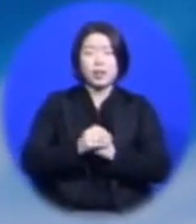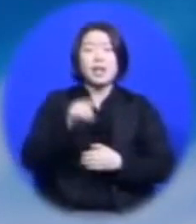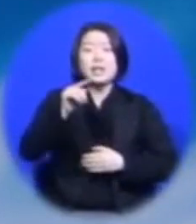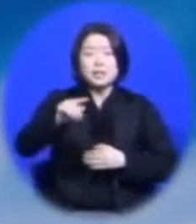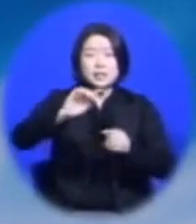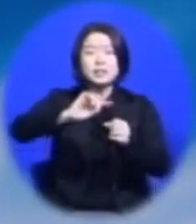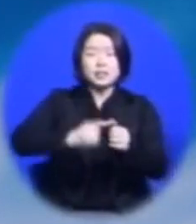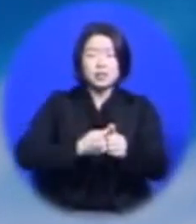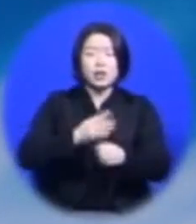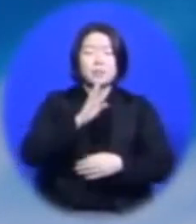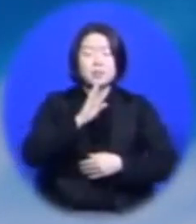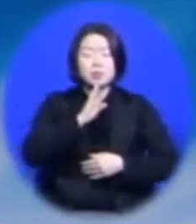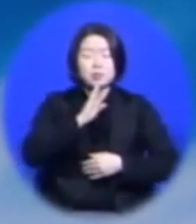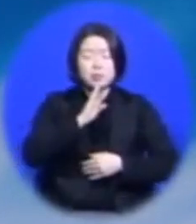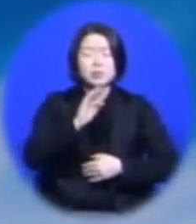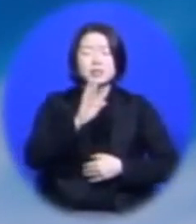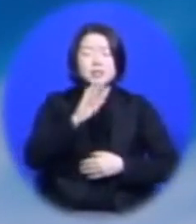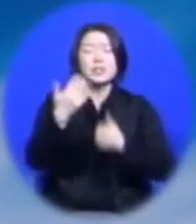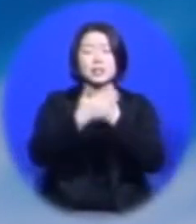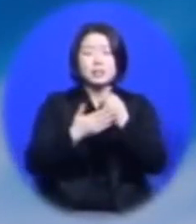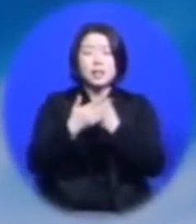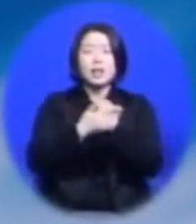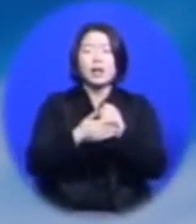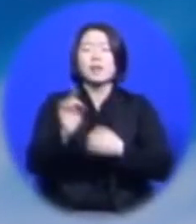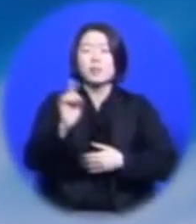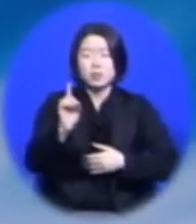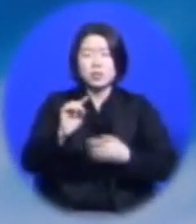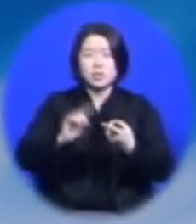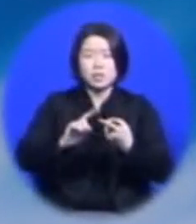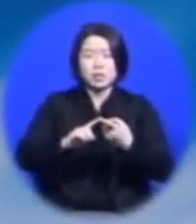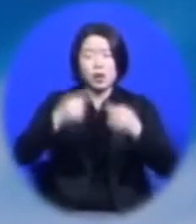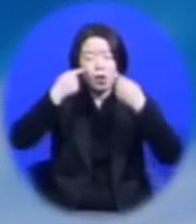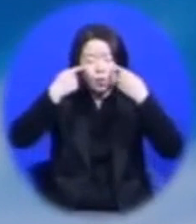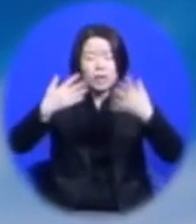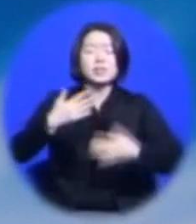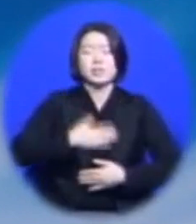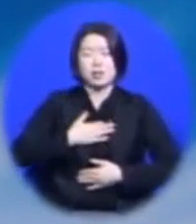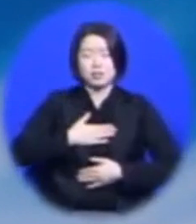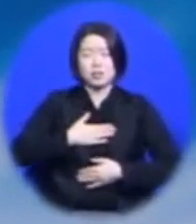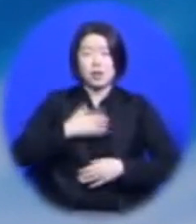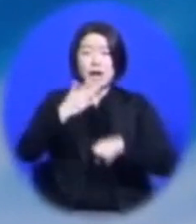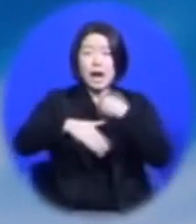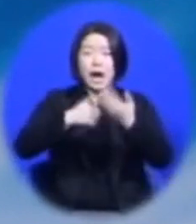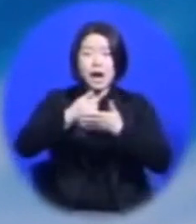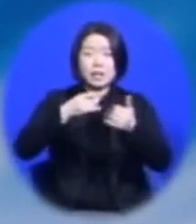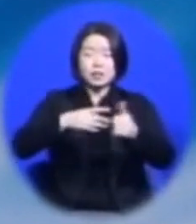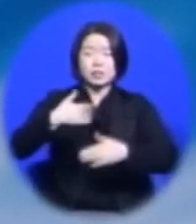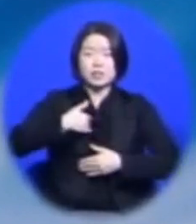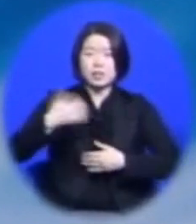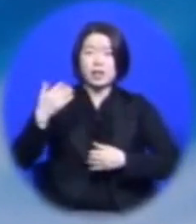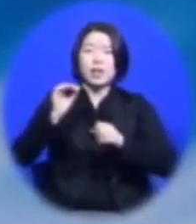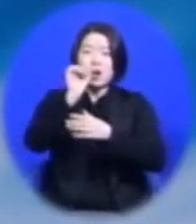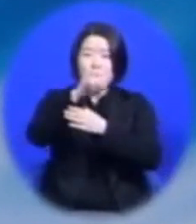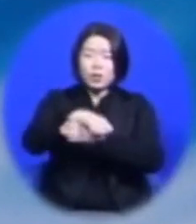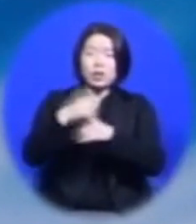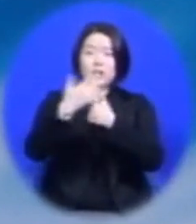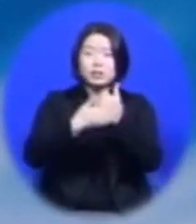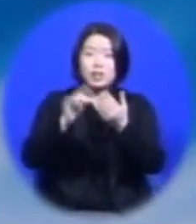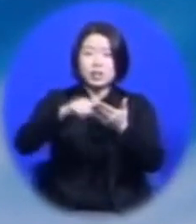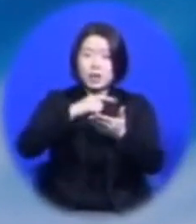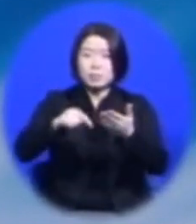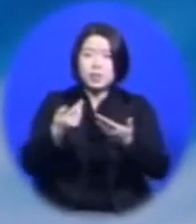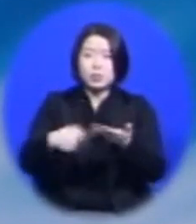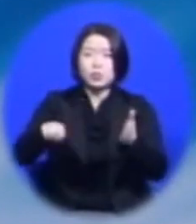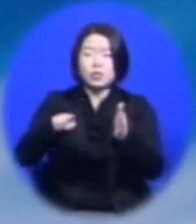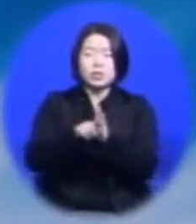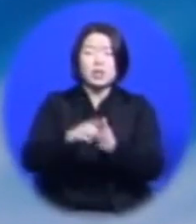그제서야 저는 비로소 은혜가 무엇인지 정확히 깨달았습니다. 하나님께서 제게 허락하신 은혜를 갚기 위하여 제가 할